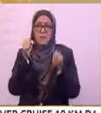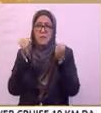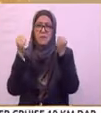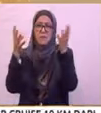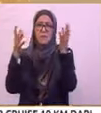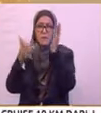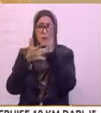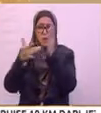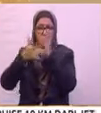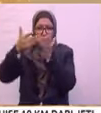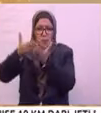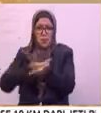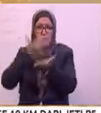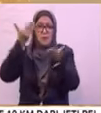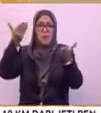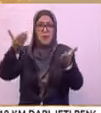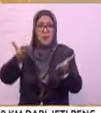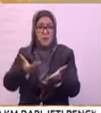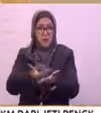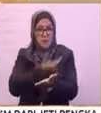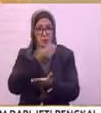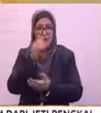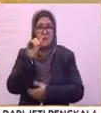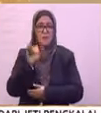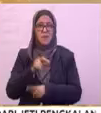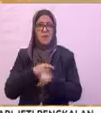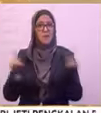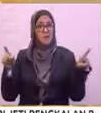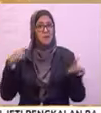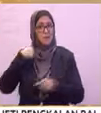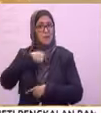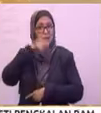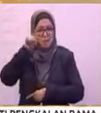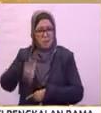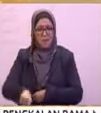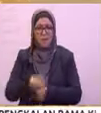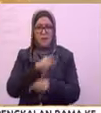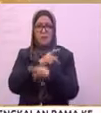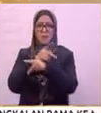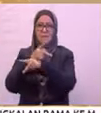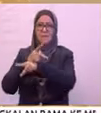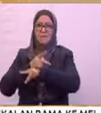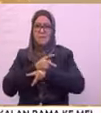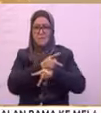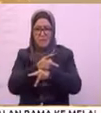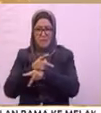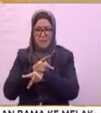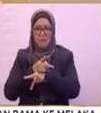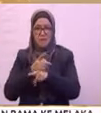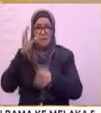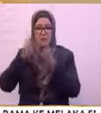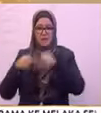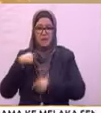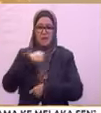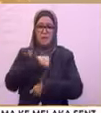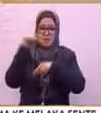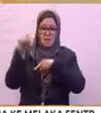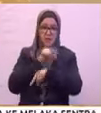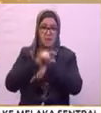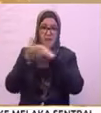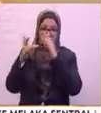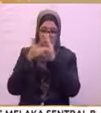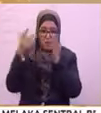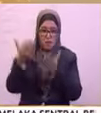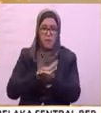teknologinya baru. Betul. Ya, tapi kita mestilah berhati-hati sikit ni. Kalau kita gunakan teknologi baru ni dengan